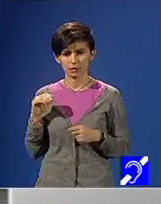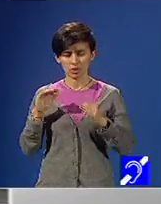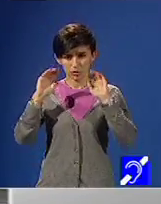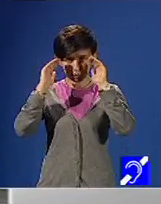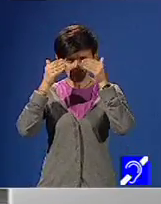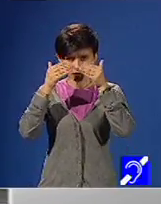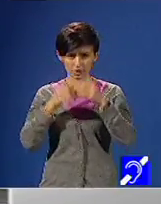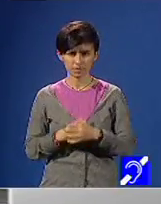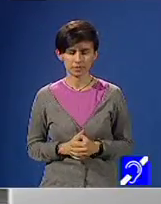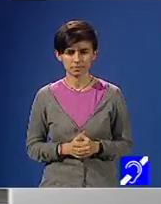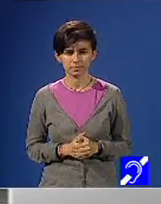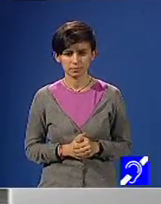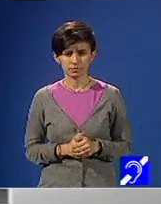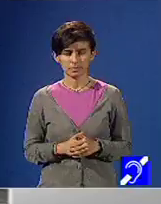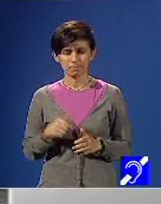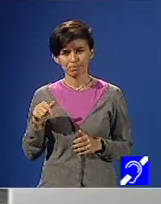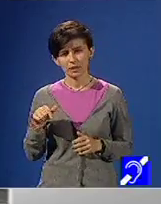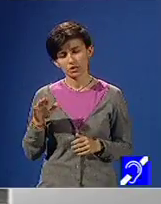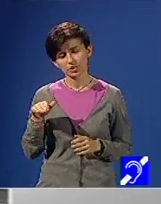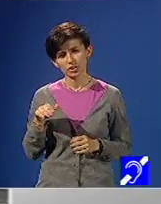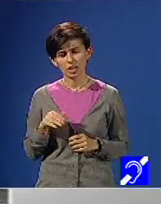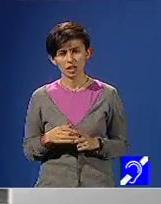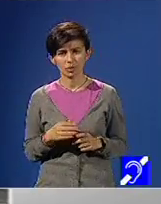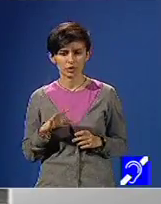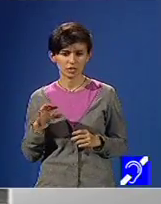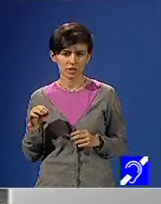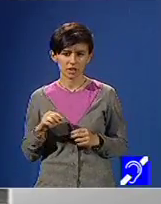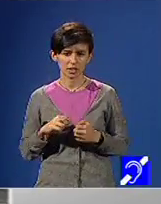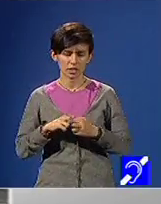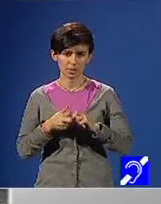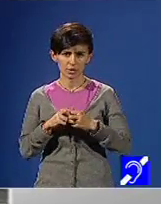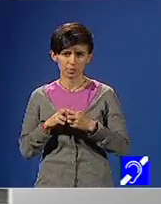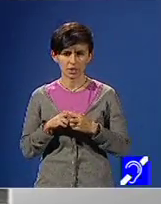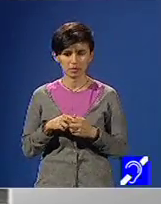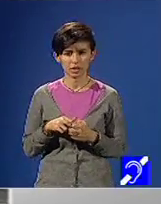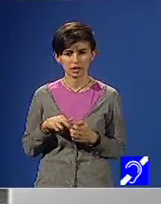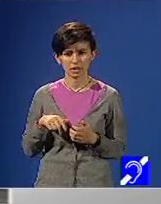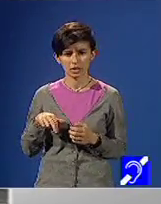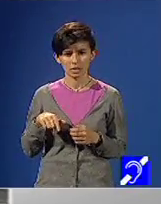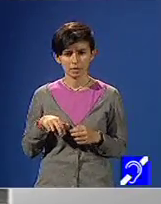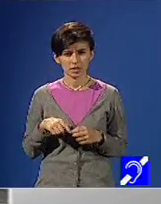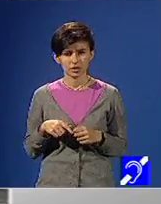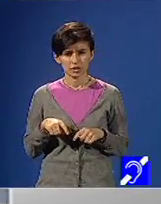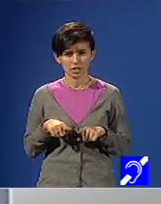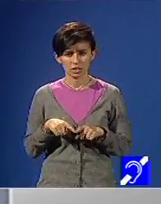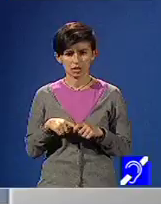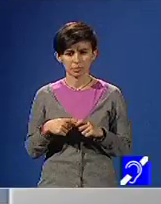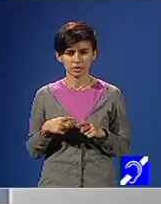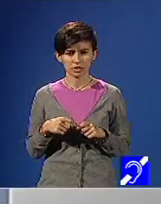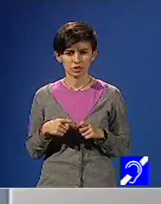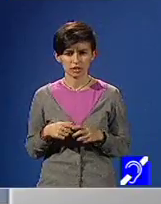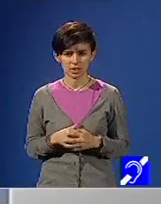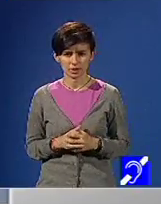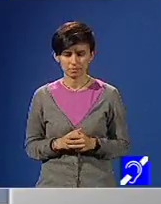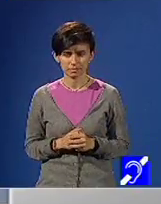autist, care au sau nu neapărat asociate tulburări de motricitate. Cum ți se pare faptul că